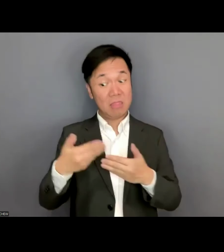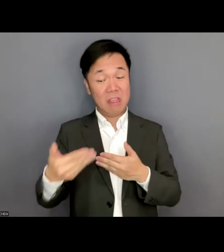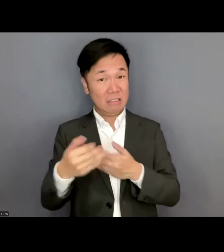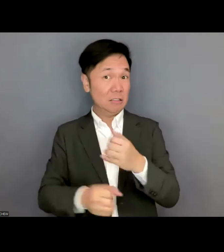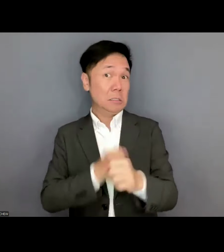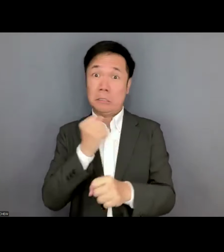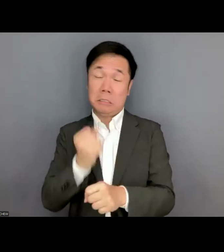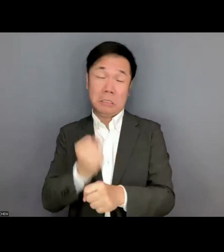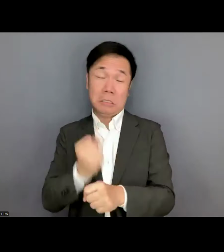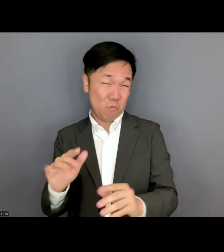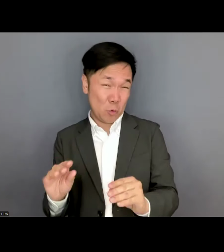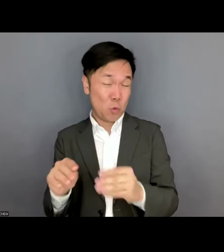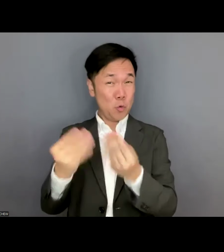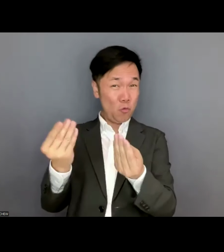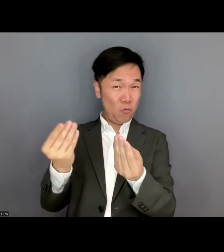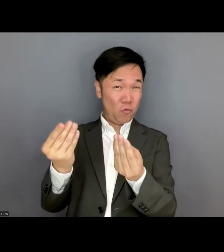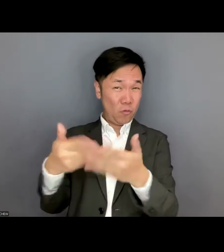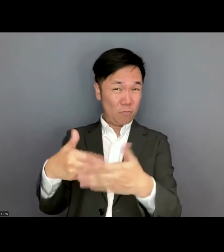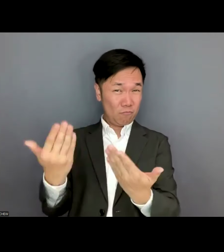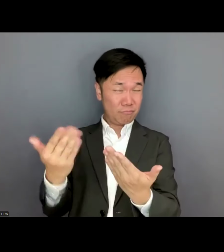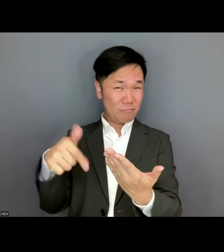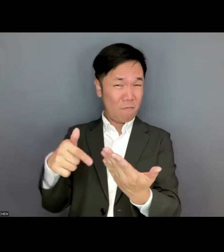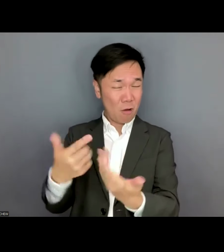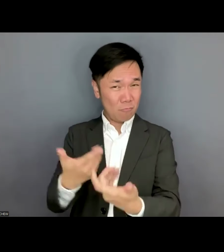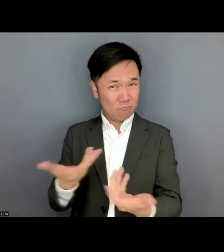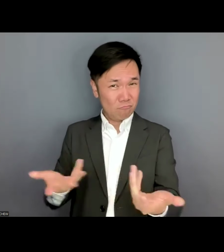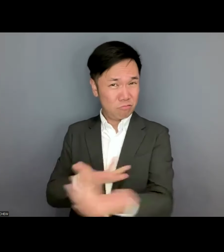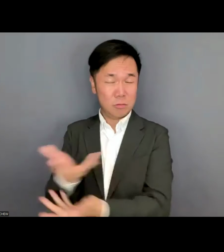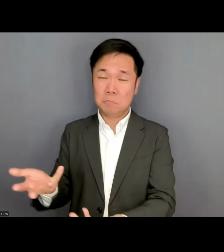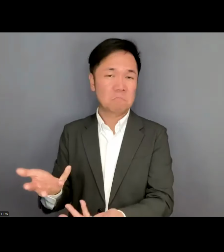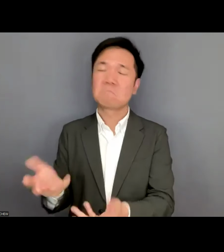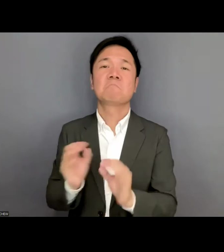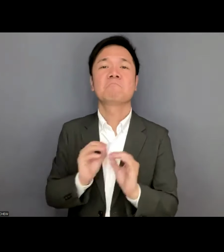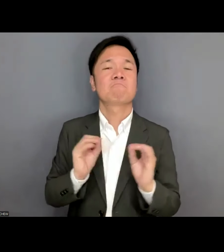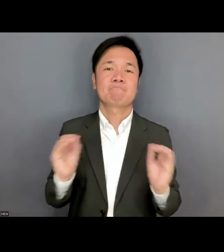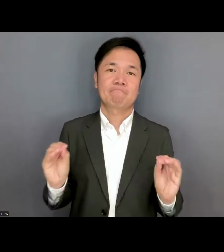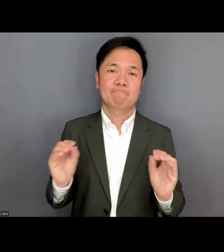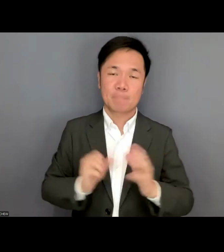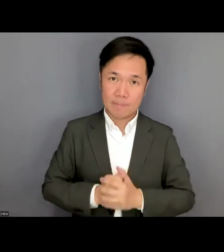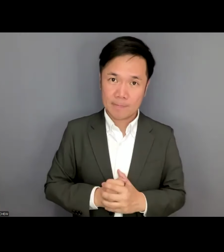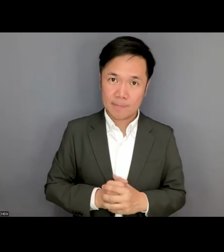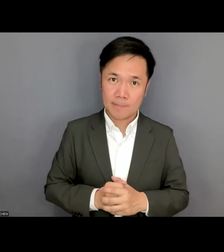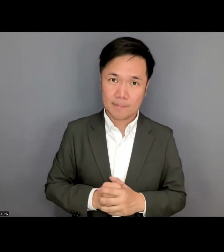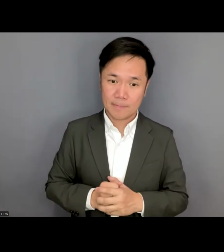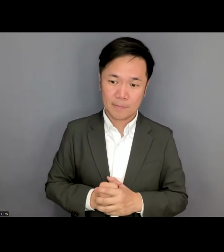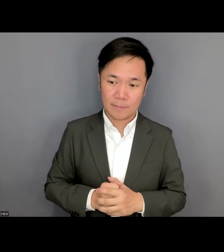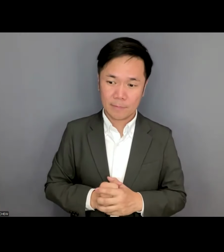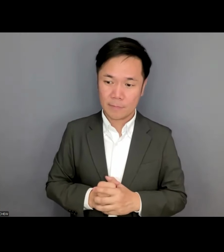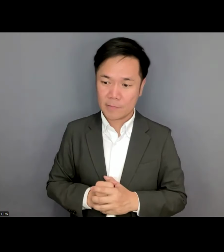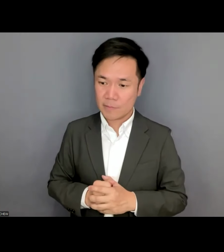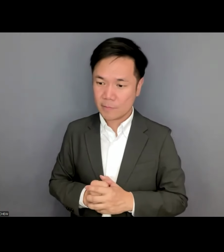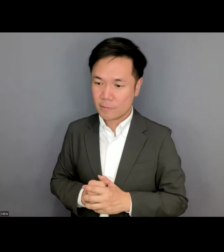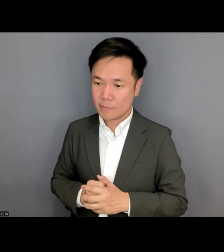special C'est que day c'est une possibilité de pouvoir voir comment for est-ce qu'on peut the young changer la donne people. et se rassurer que dans les And sommets in the,